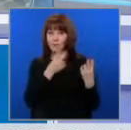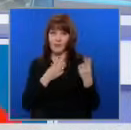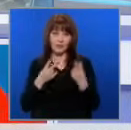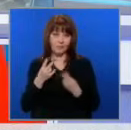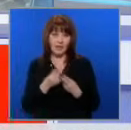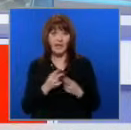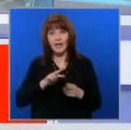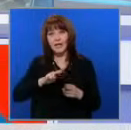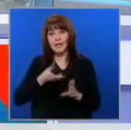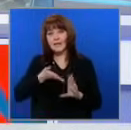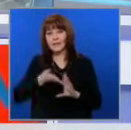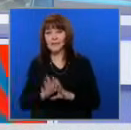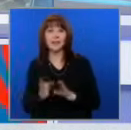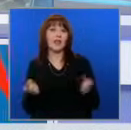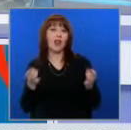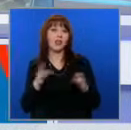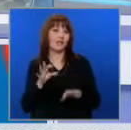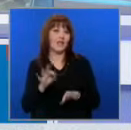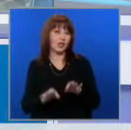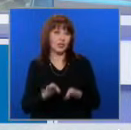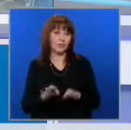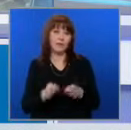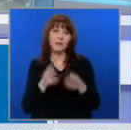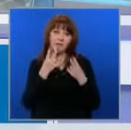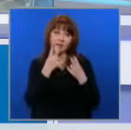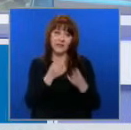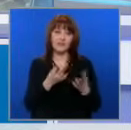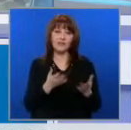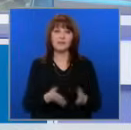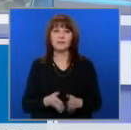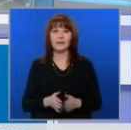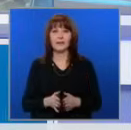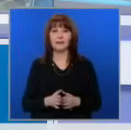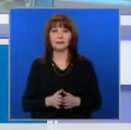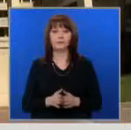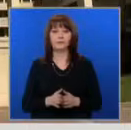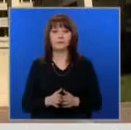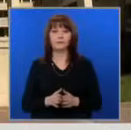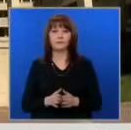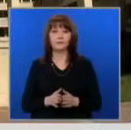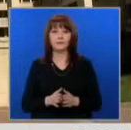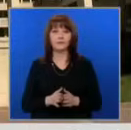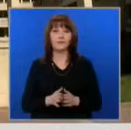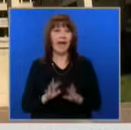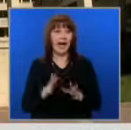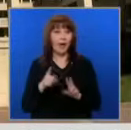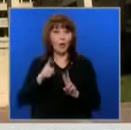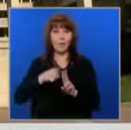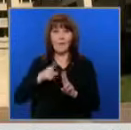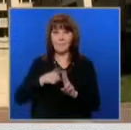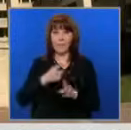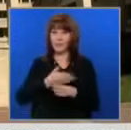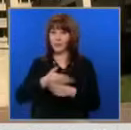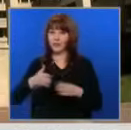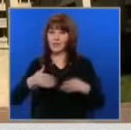ротиране или се тръгне към нови избори. Реакциите от днес обобщава Вера Александрова. Ако ПП